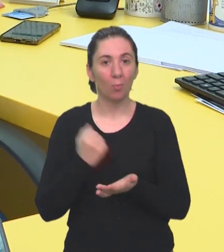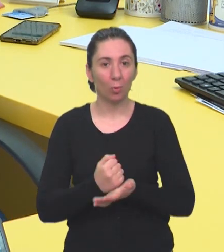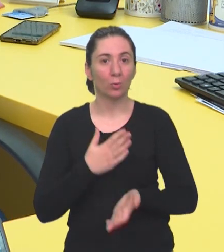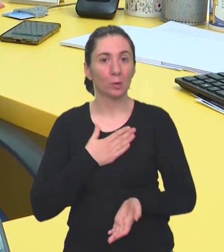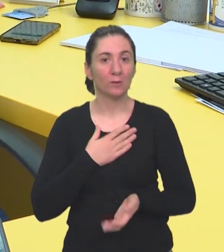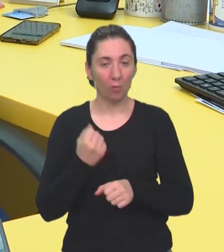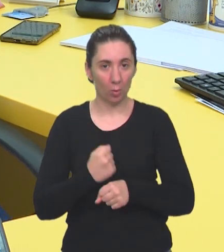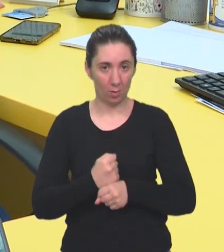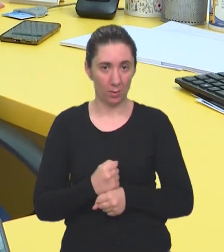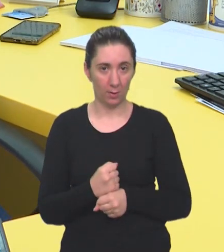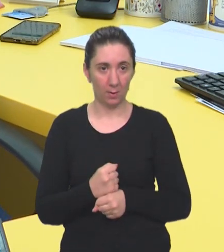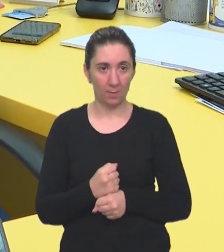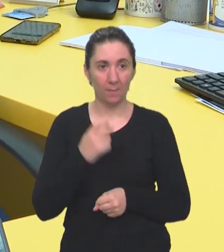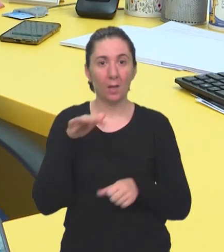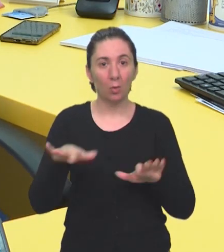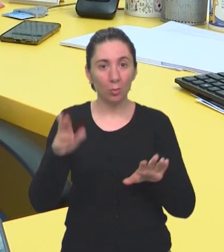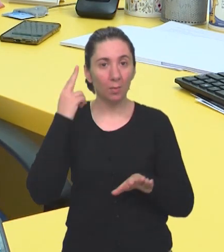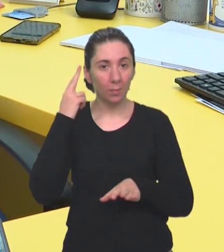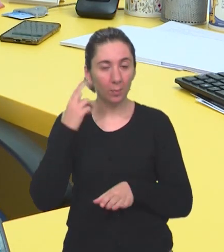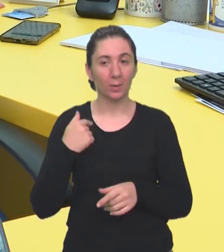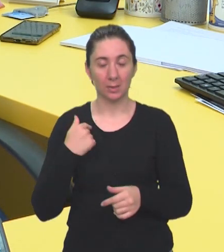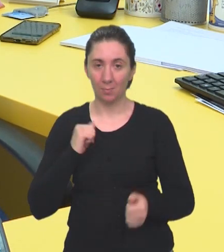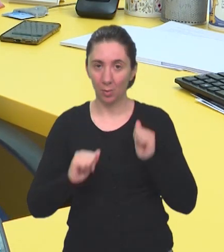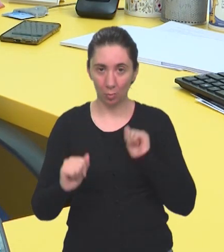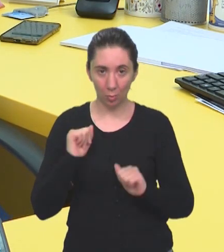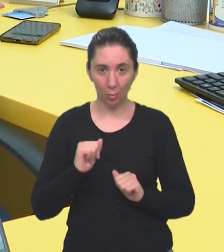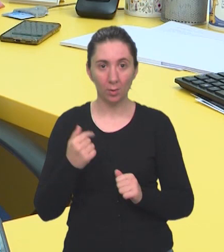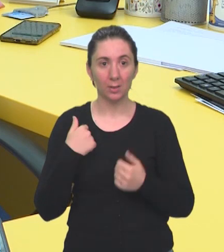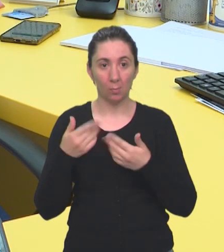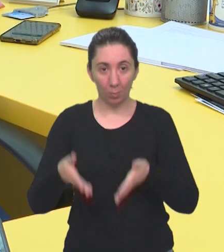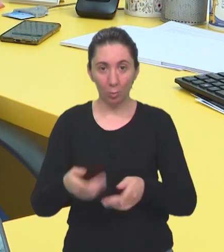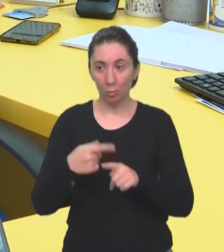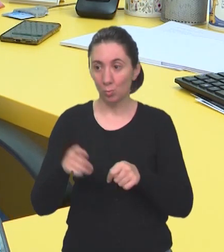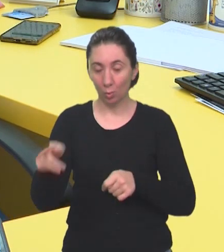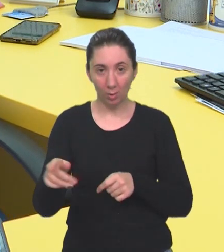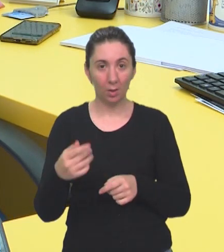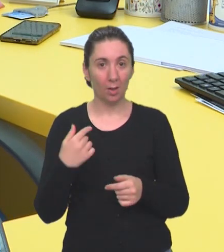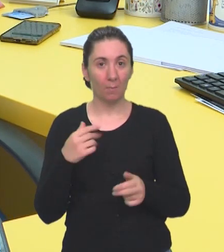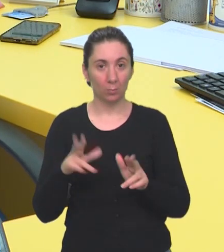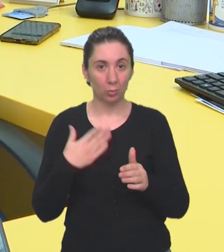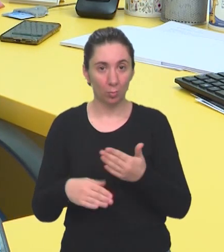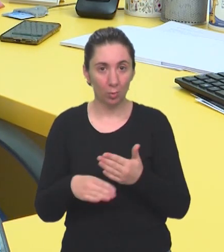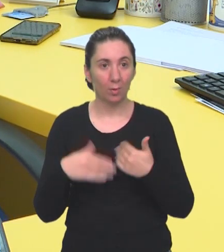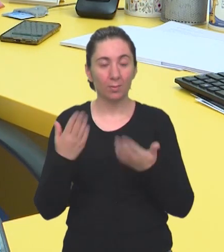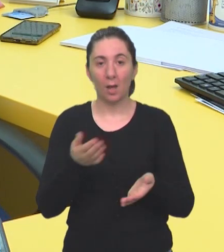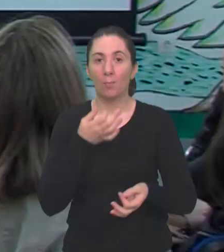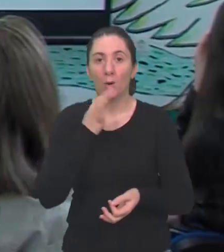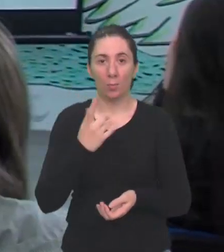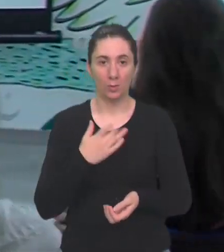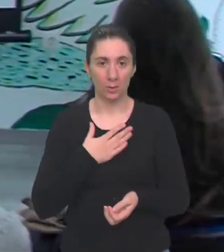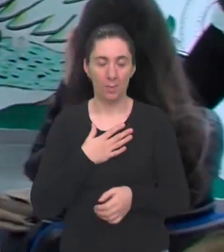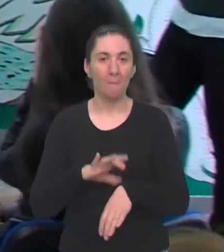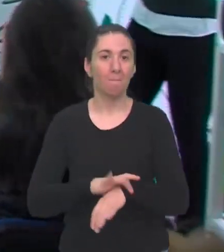potvrdu svoga rada, da ljudi prepoznaju da se mi trudimo, da smo tu za njih, da smo dostupni, da dajemo najbolje od sebe.